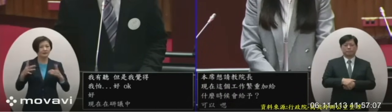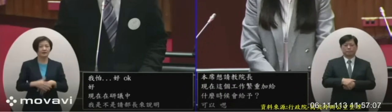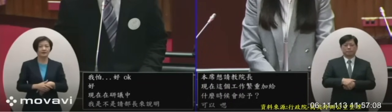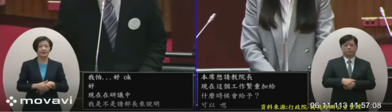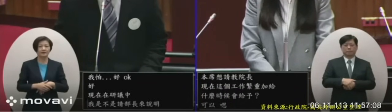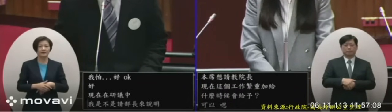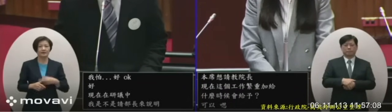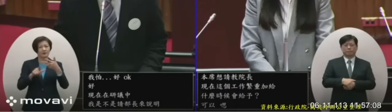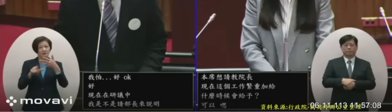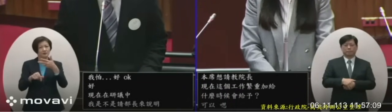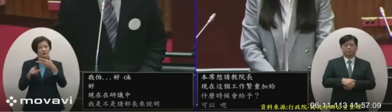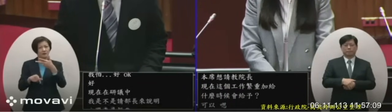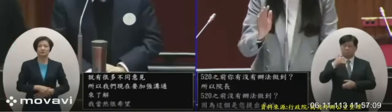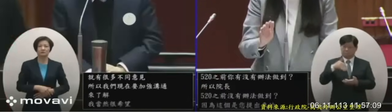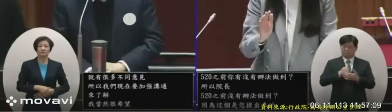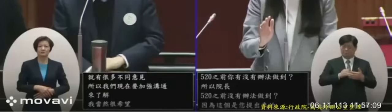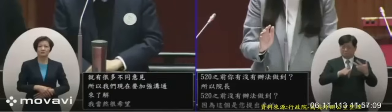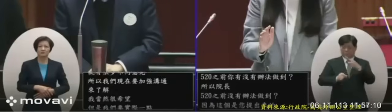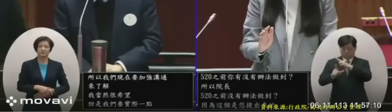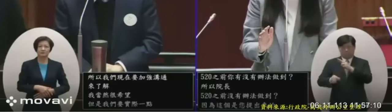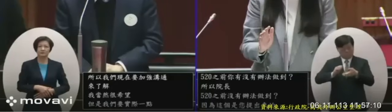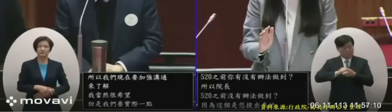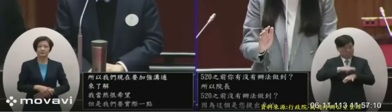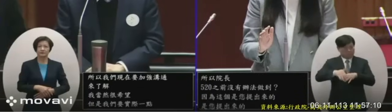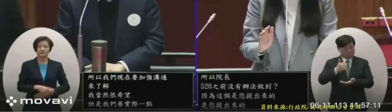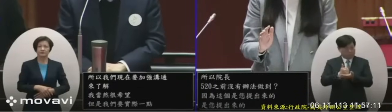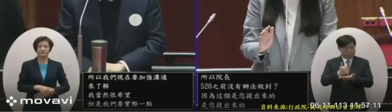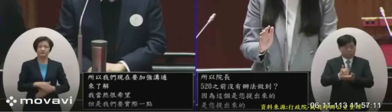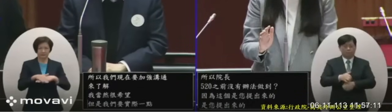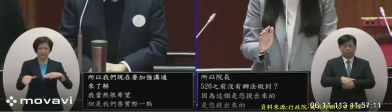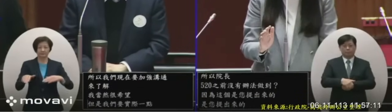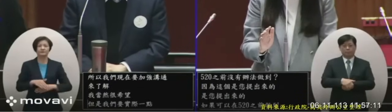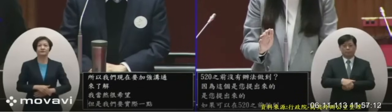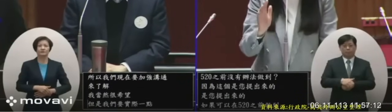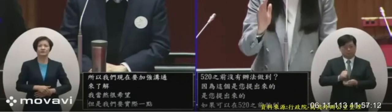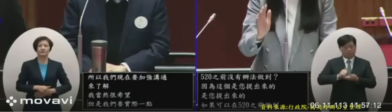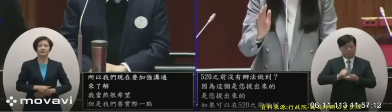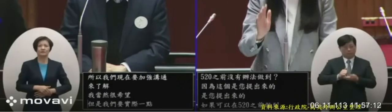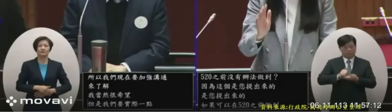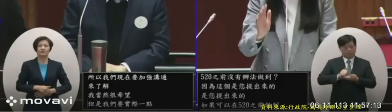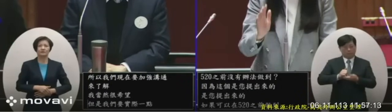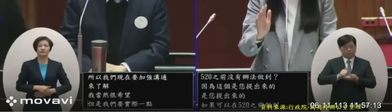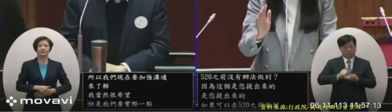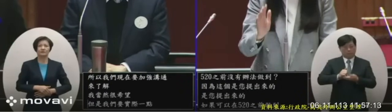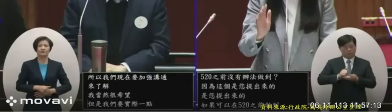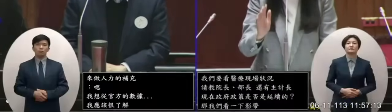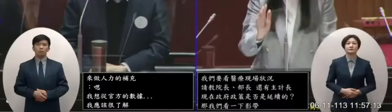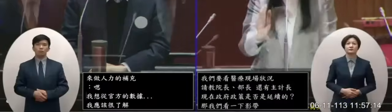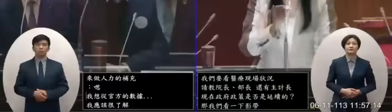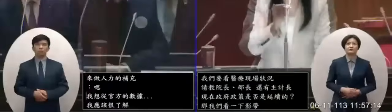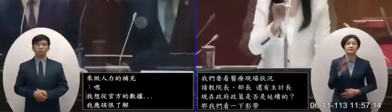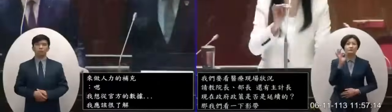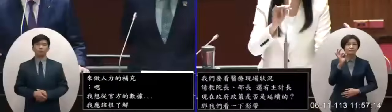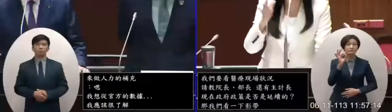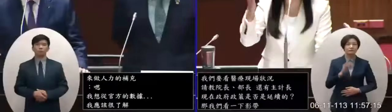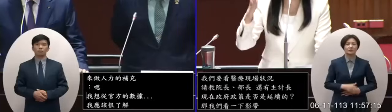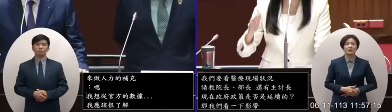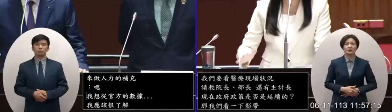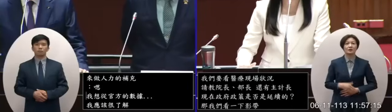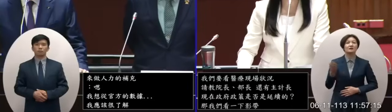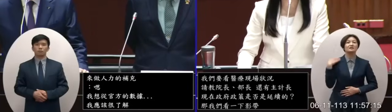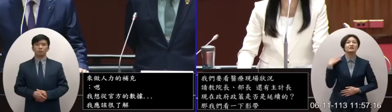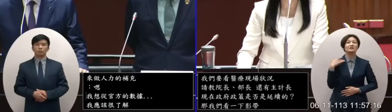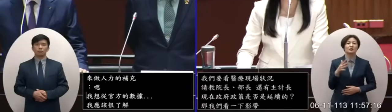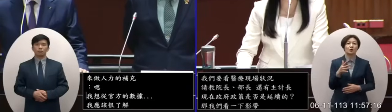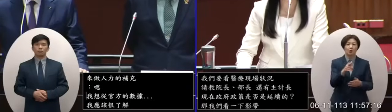下半年就可以开始实施。 下半年一定会做吗？ 会， 一定会。会，好，很好。当时我